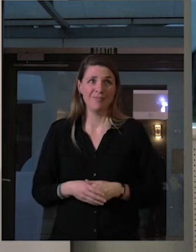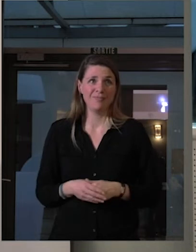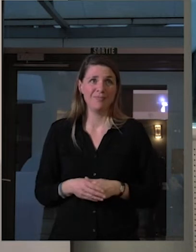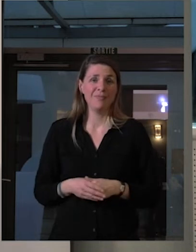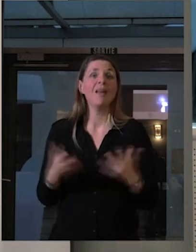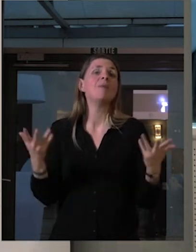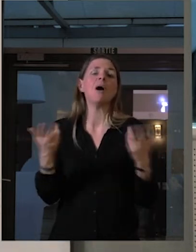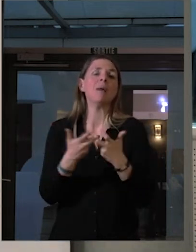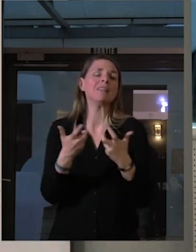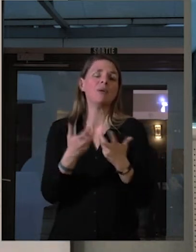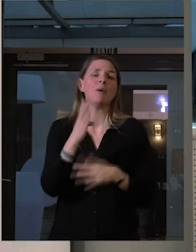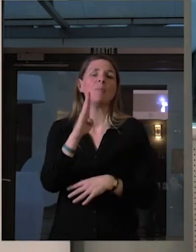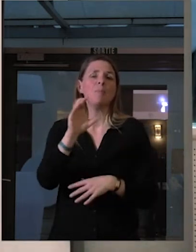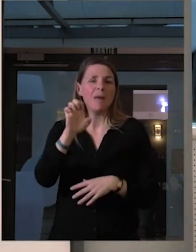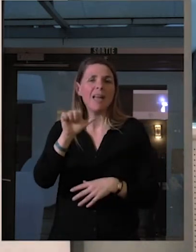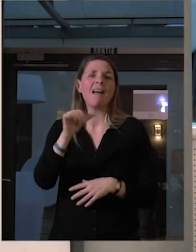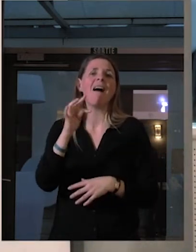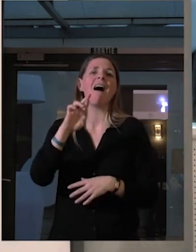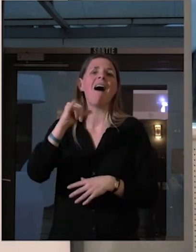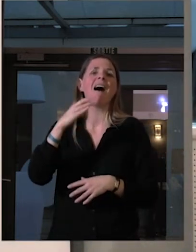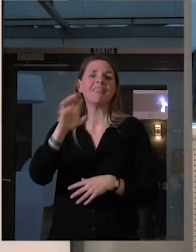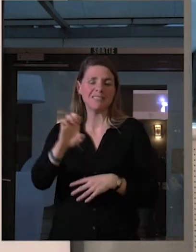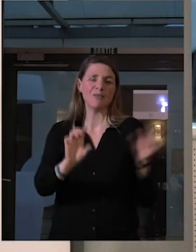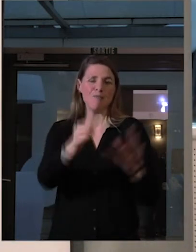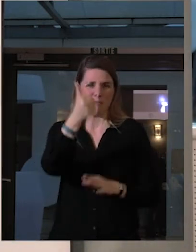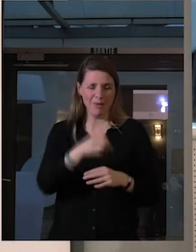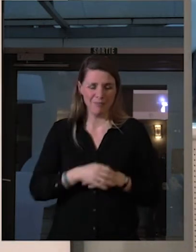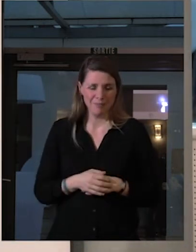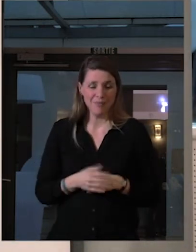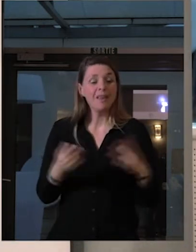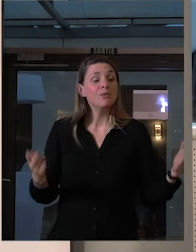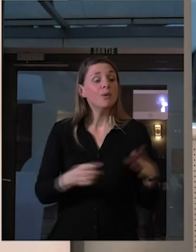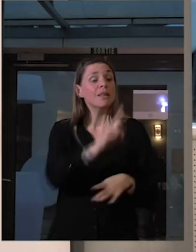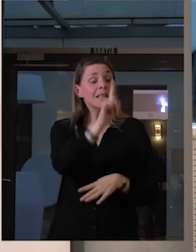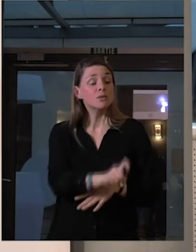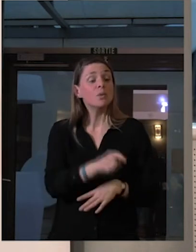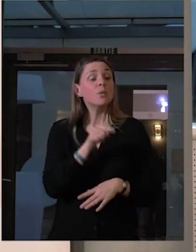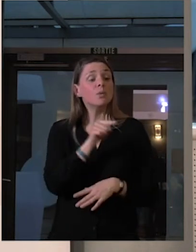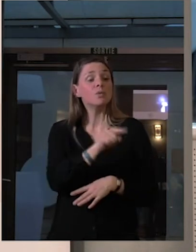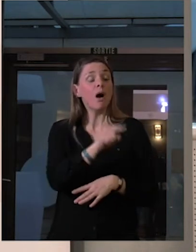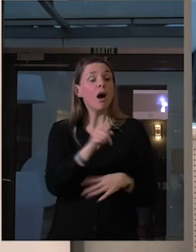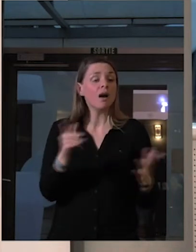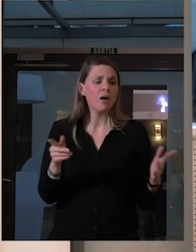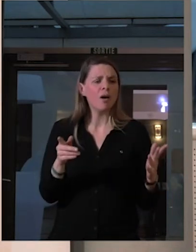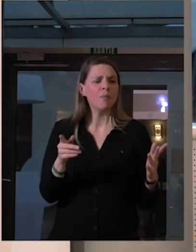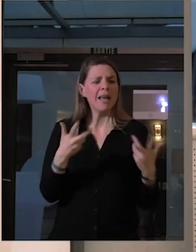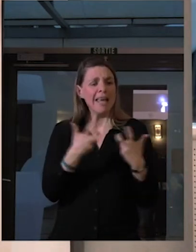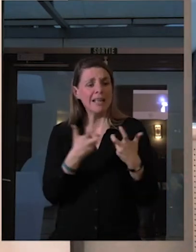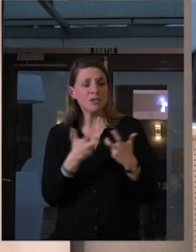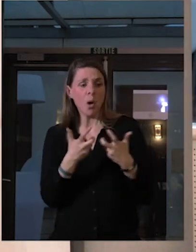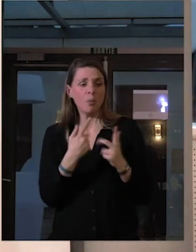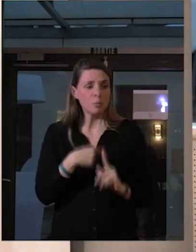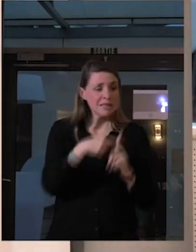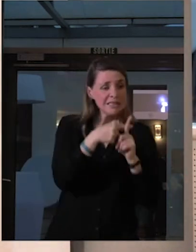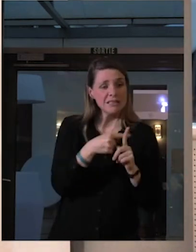Par exemple, alors Béatrice, on va commencer par Béatrice. Est-ce que tu as des bons et des mauvais exemples ? Donc des